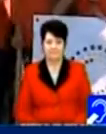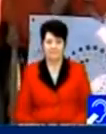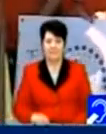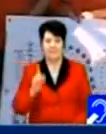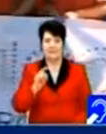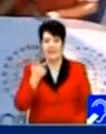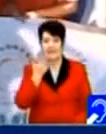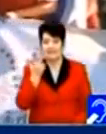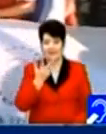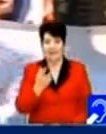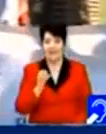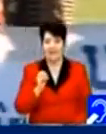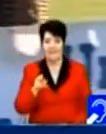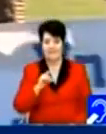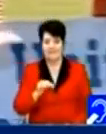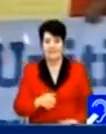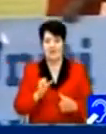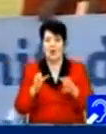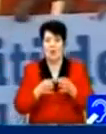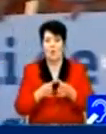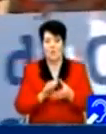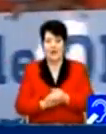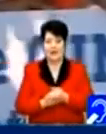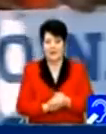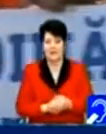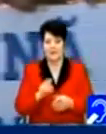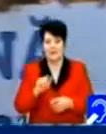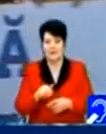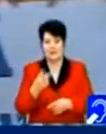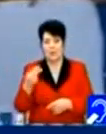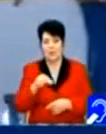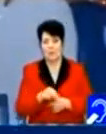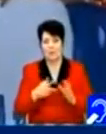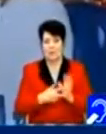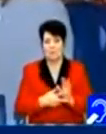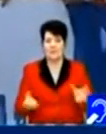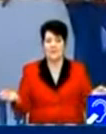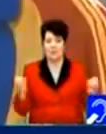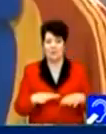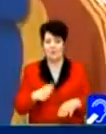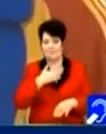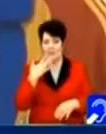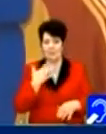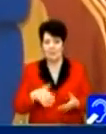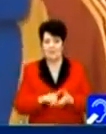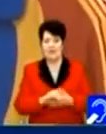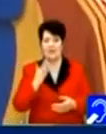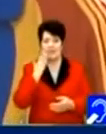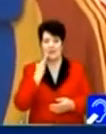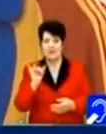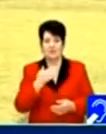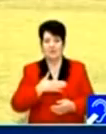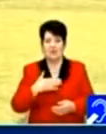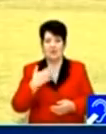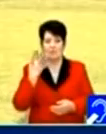Cea de-a treia ediție a turneului Cupa Unirii din cadrul evenimentului Oina Fest 2018 a reunit mai multe echipe din România și Republica Moldova.